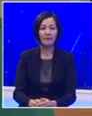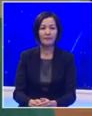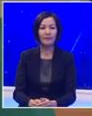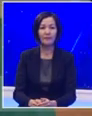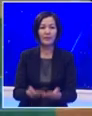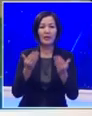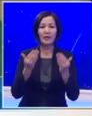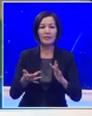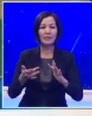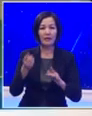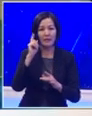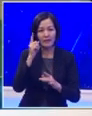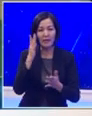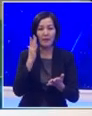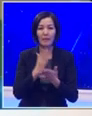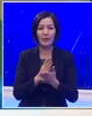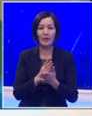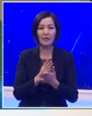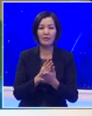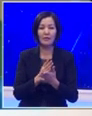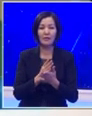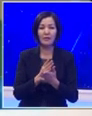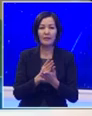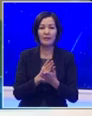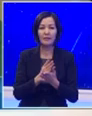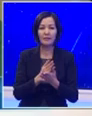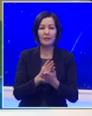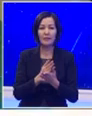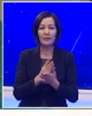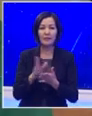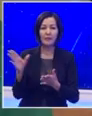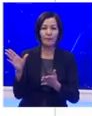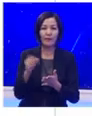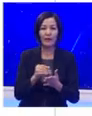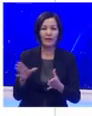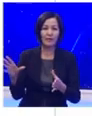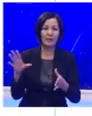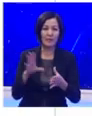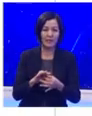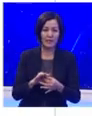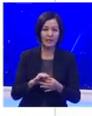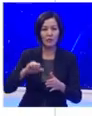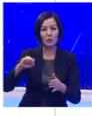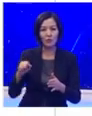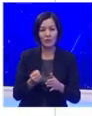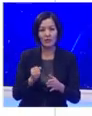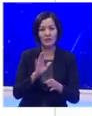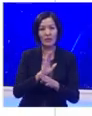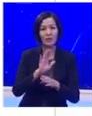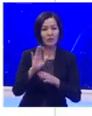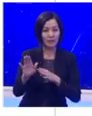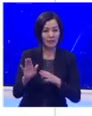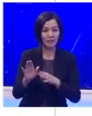Қазір Instagram парақшасы бар, zbor.voka деген. Сол парақша барынша тіркеліңіздер, достарыңызға жаңағы жіберіңіздер,